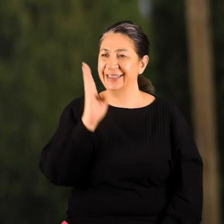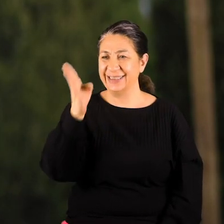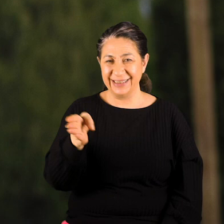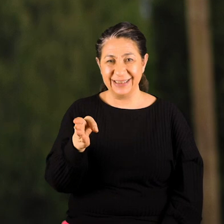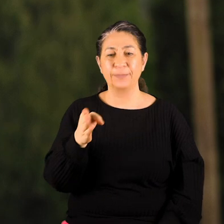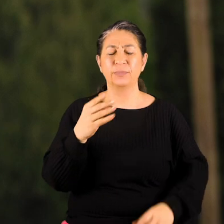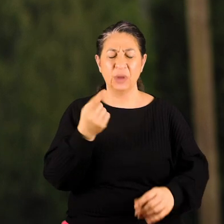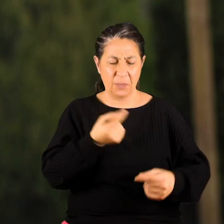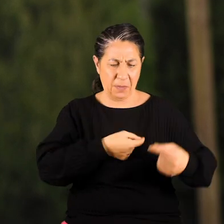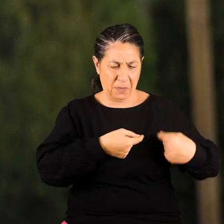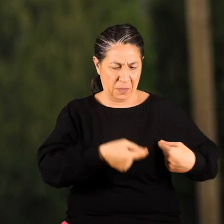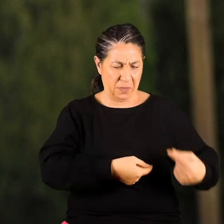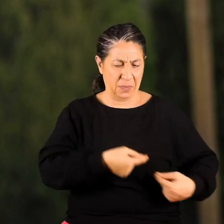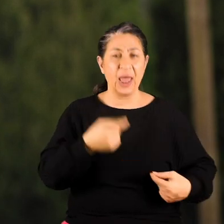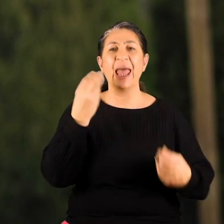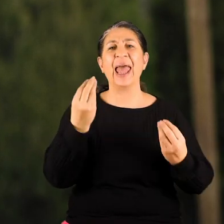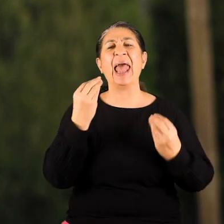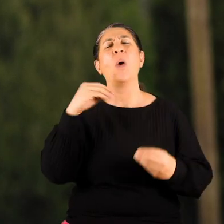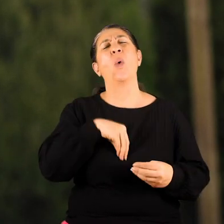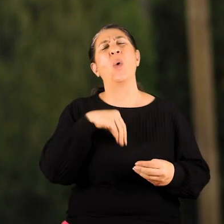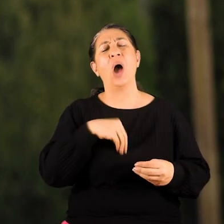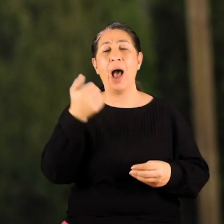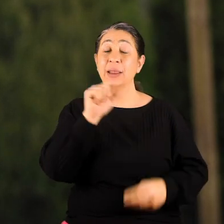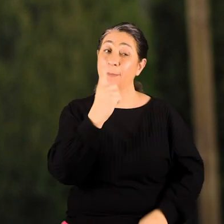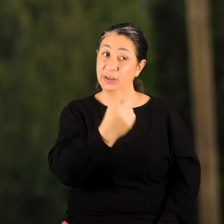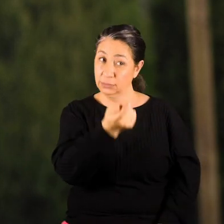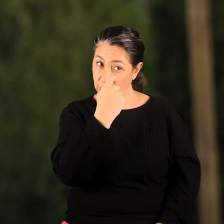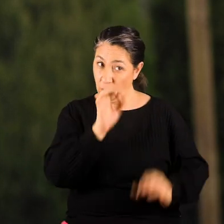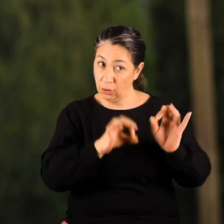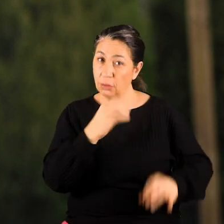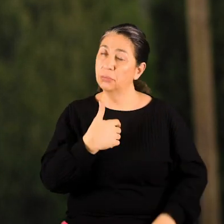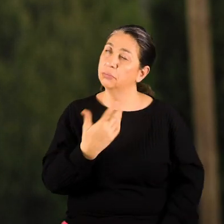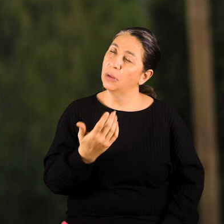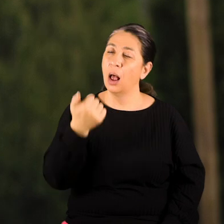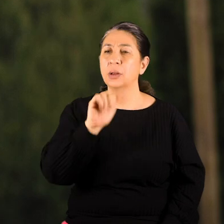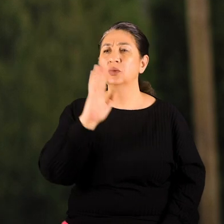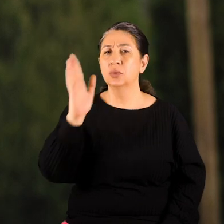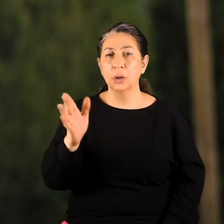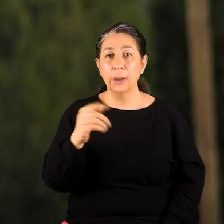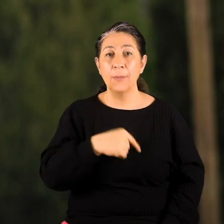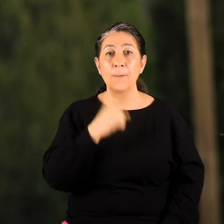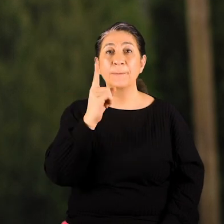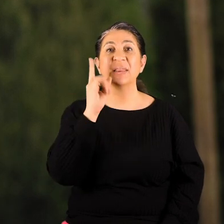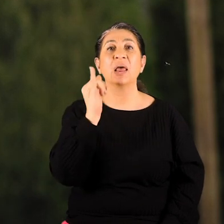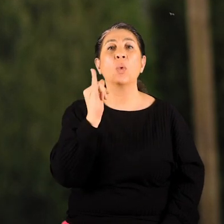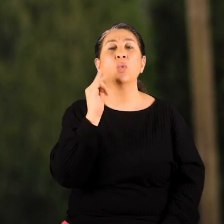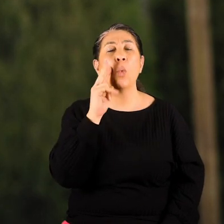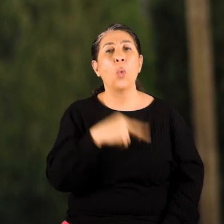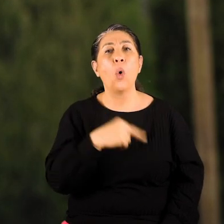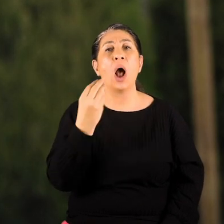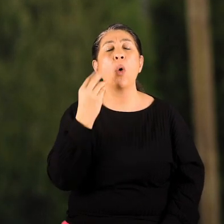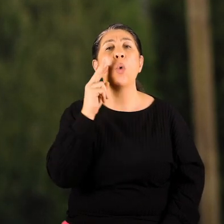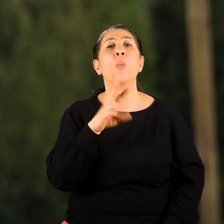gittiğimde bir takım kitleler vardı, iyi huylu dendi. 6 ayda bir kontrol dendi. 6 ay sonra gittiğimde bir tanesi iyi görünmüyordu hı-hı.